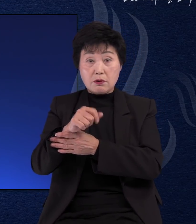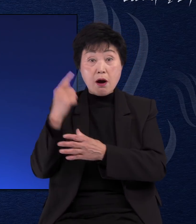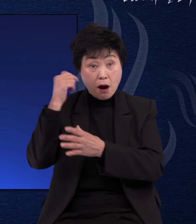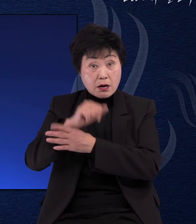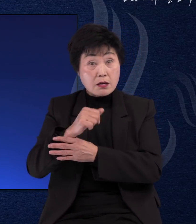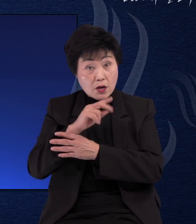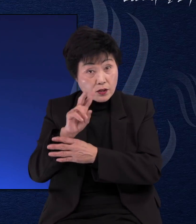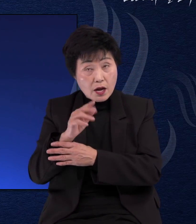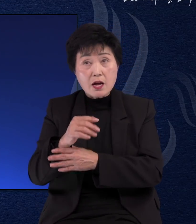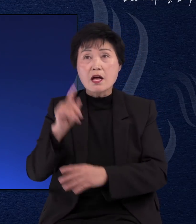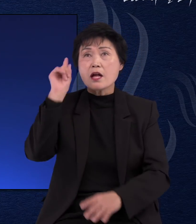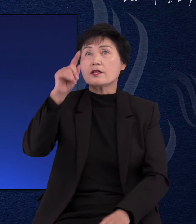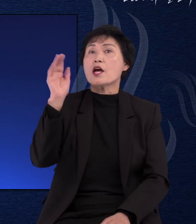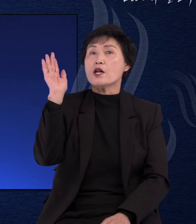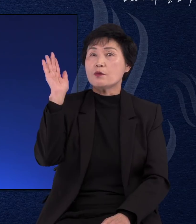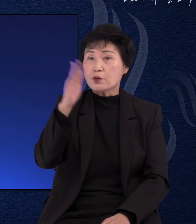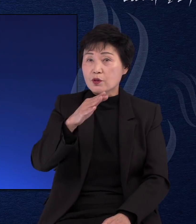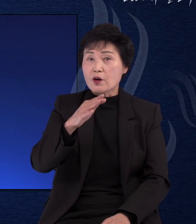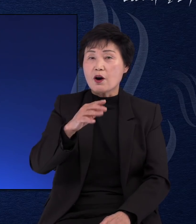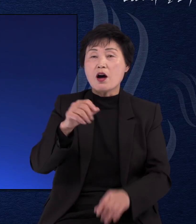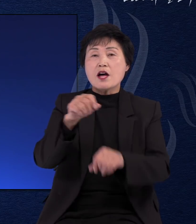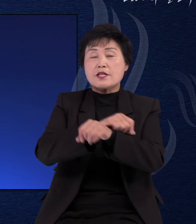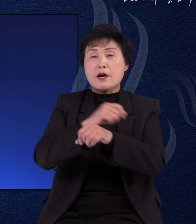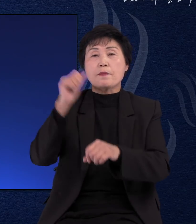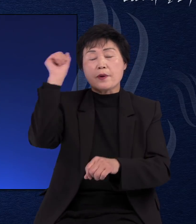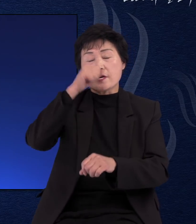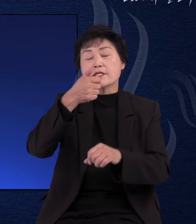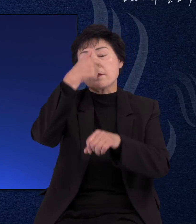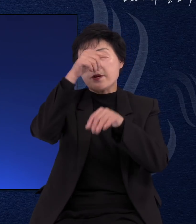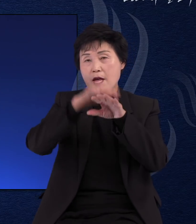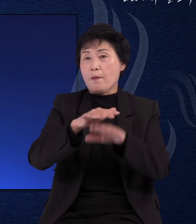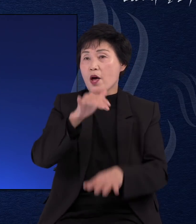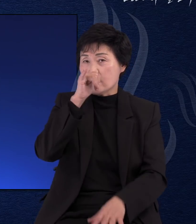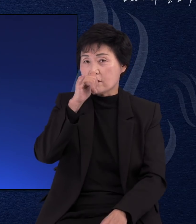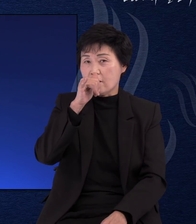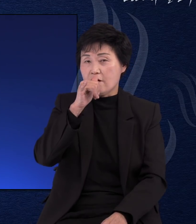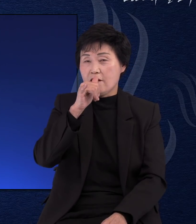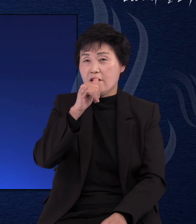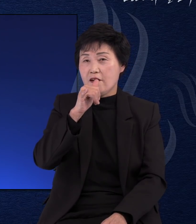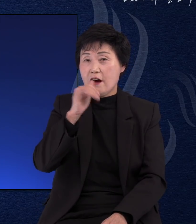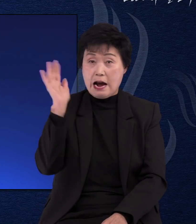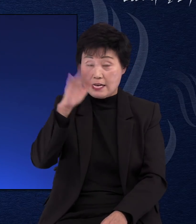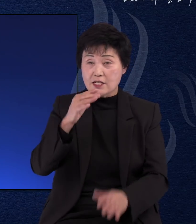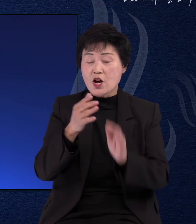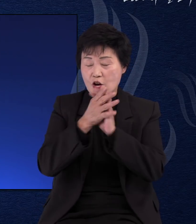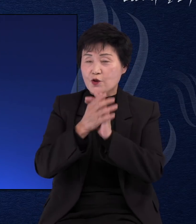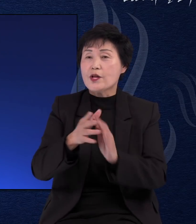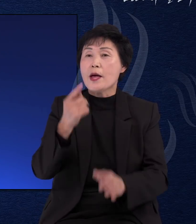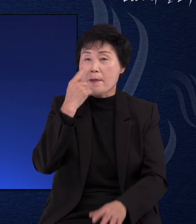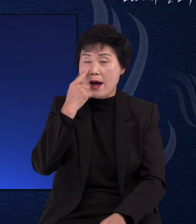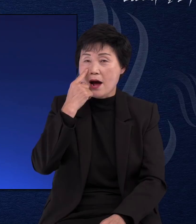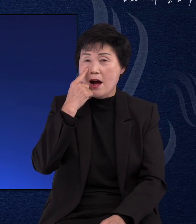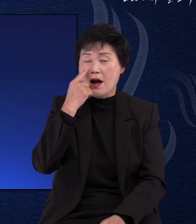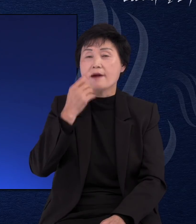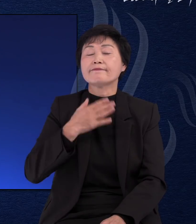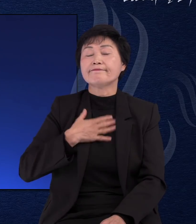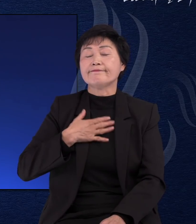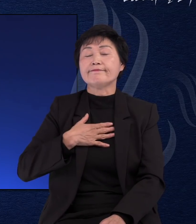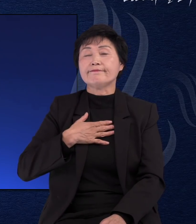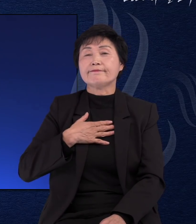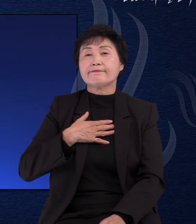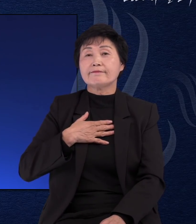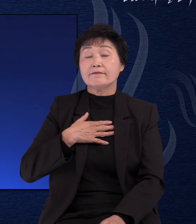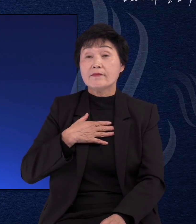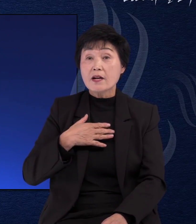교회 특별 새벽기도 아이가 가서 같이 기도하자. 생각해보니 그것도 맞더라고요. 그래서 아침에 책가방을 챙기고 새벽기도